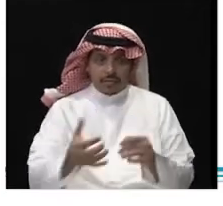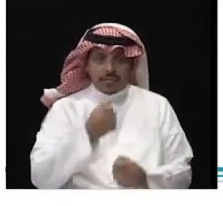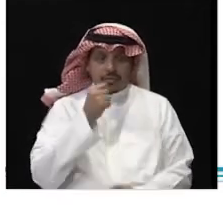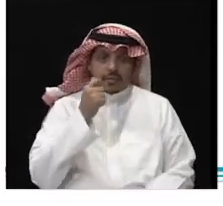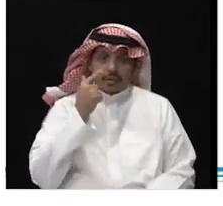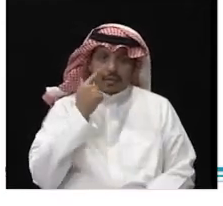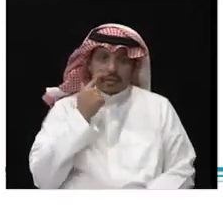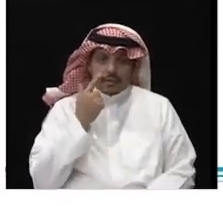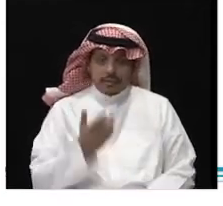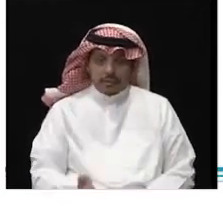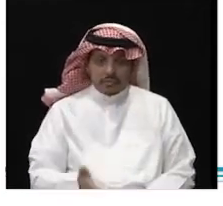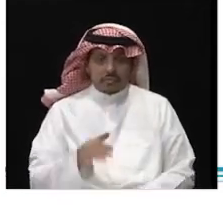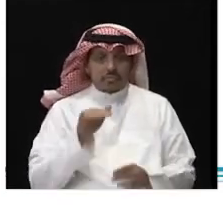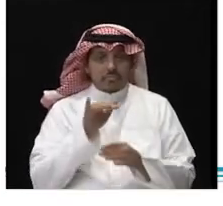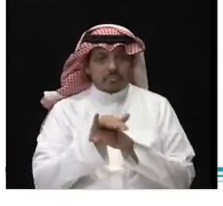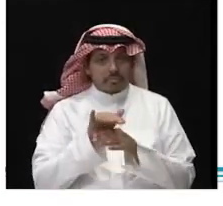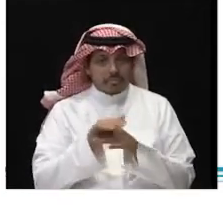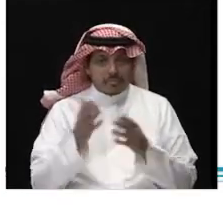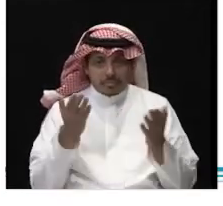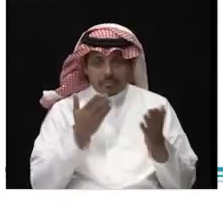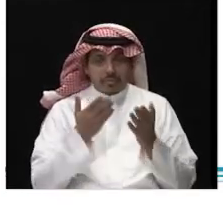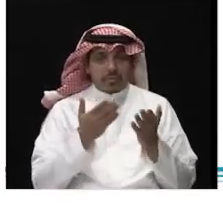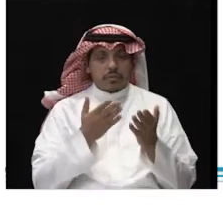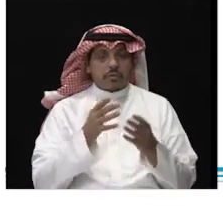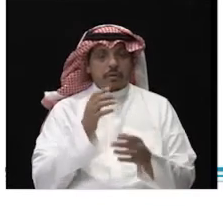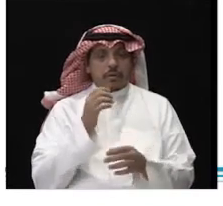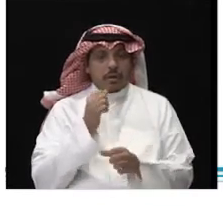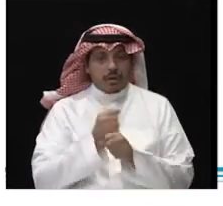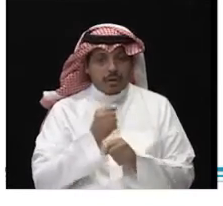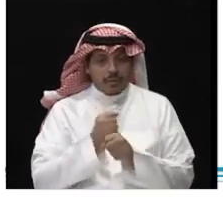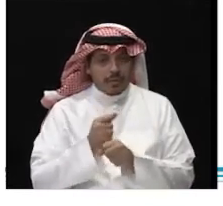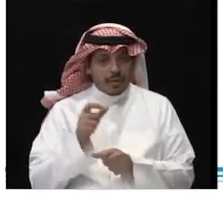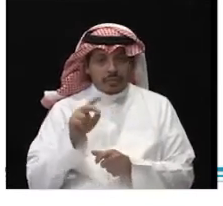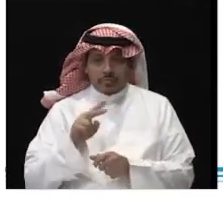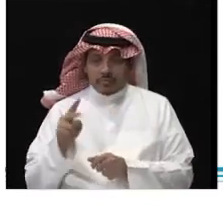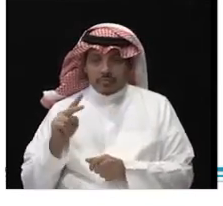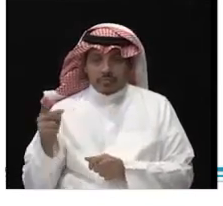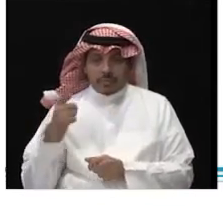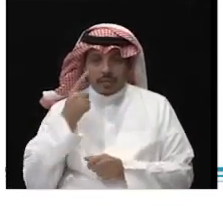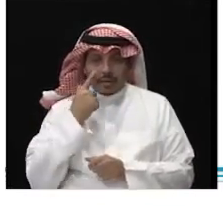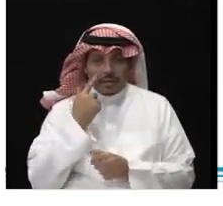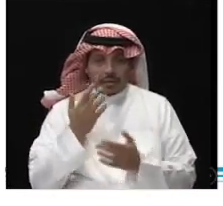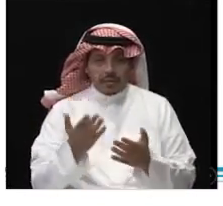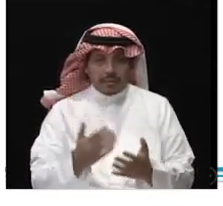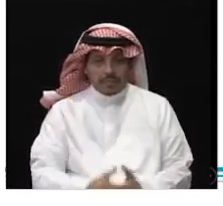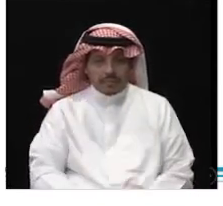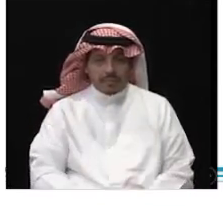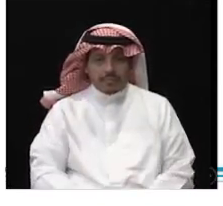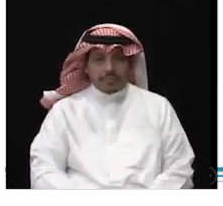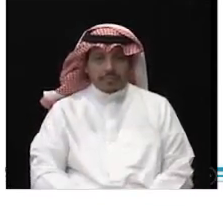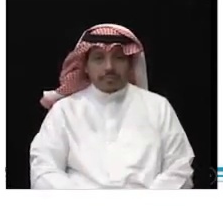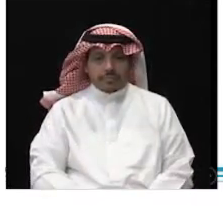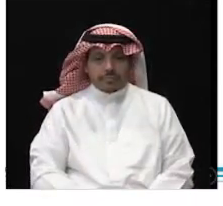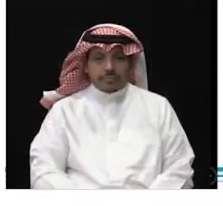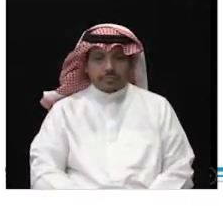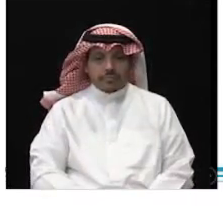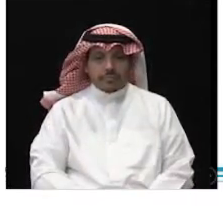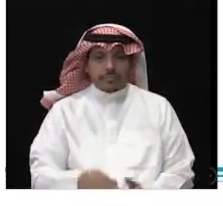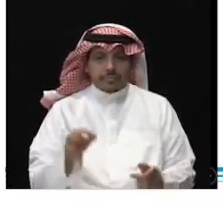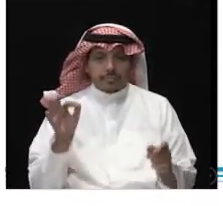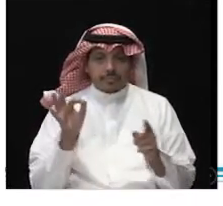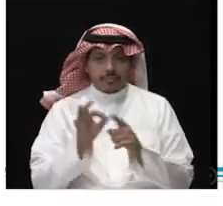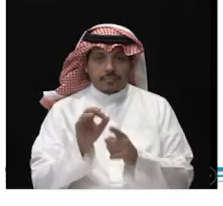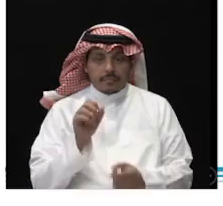في حياته، في دراسته، في عمله، في كل مناحي حياته. إذن